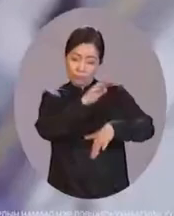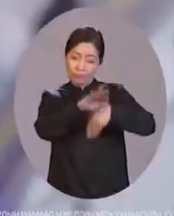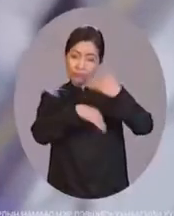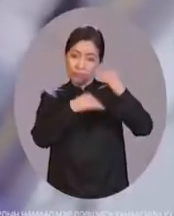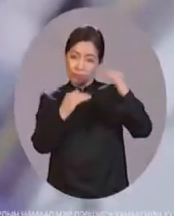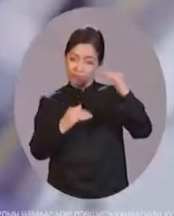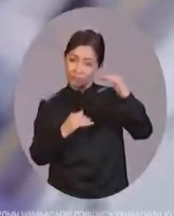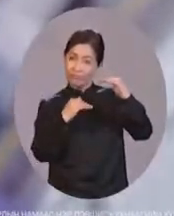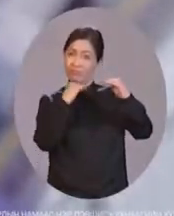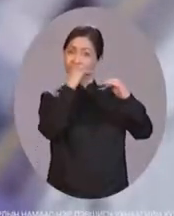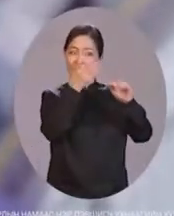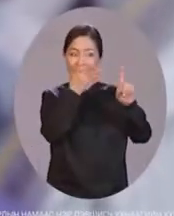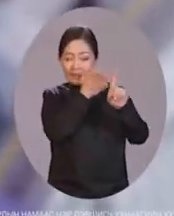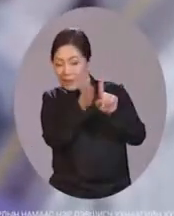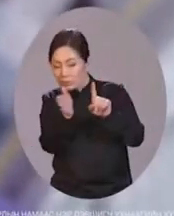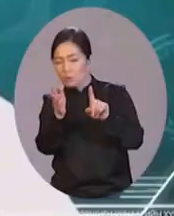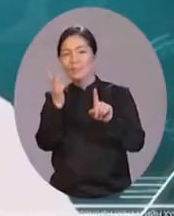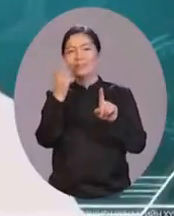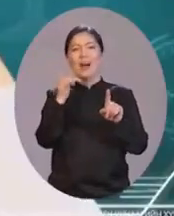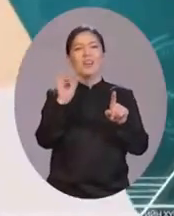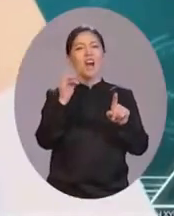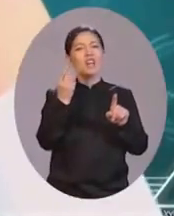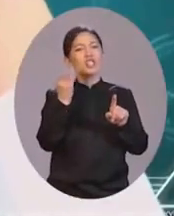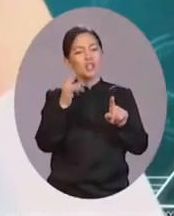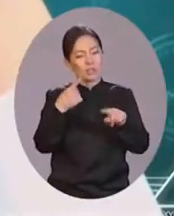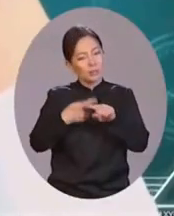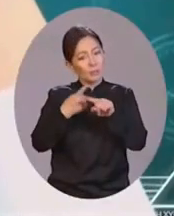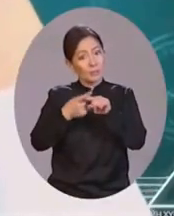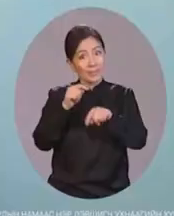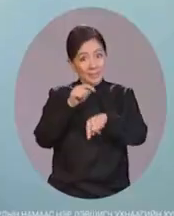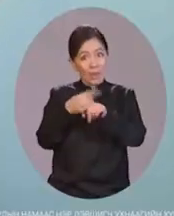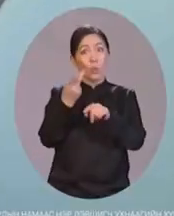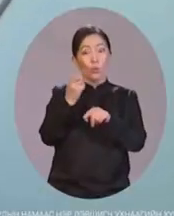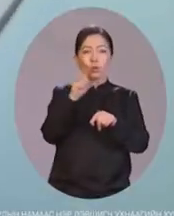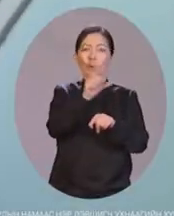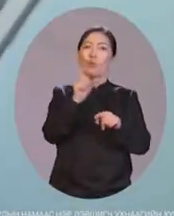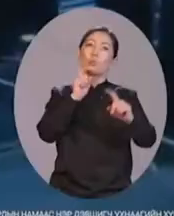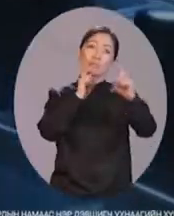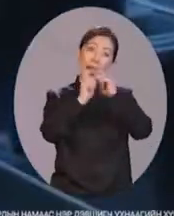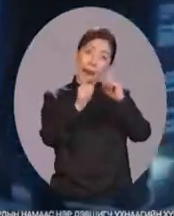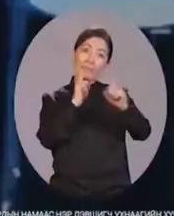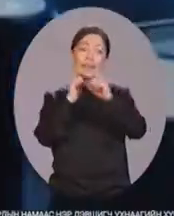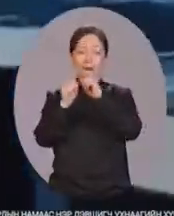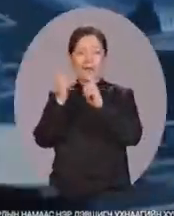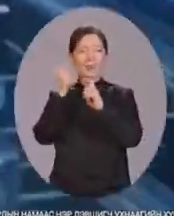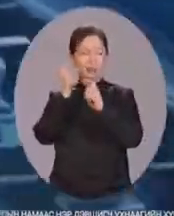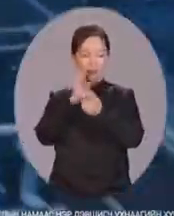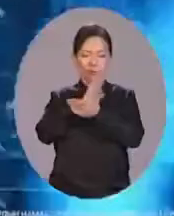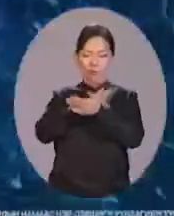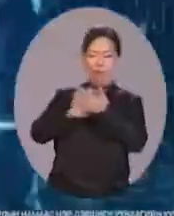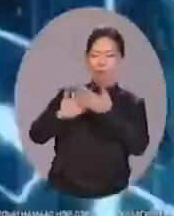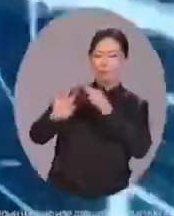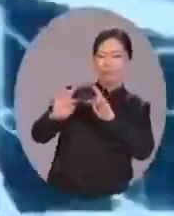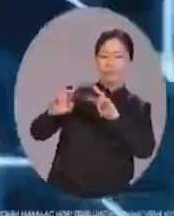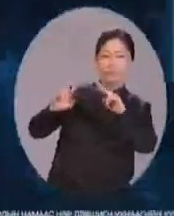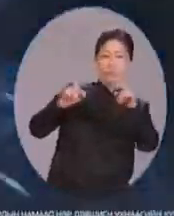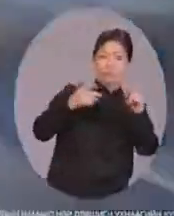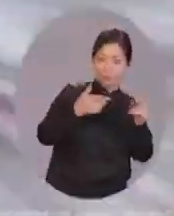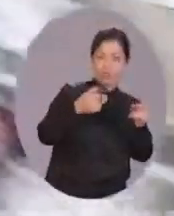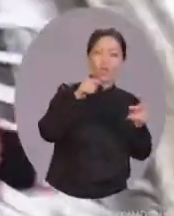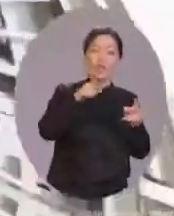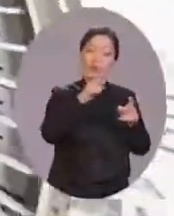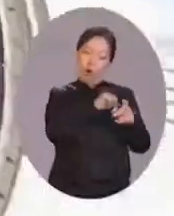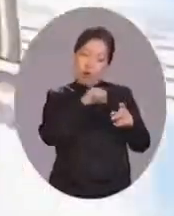Технологийн хурдтай хөгжлөөр дамжуулан даяаршлын үйл явц улам өргөжиж байгаа энэ цаг үед хүмүүс хоорондын харилцаа байнгын шинжтэй